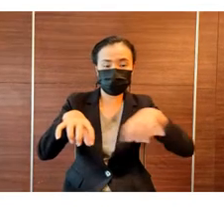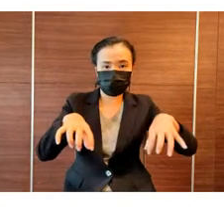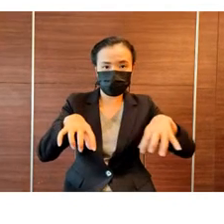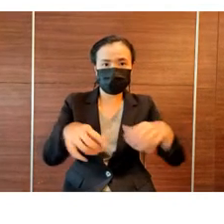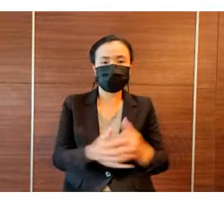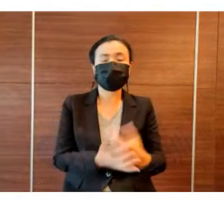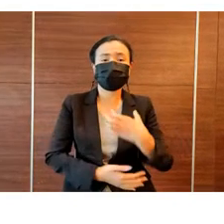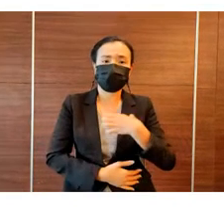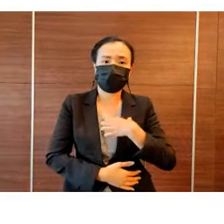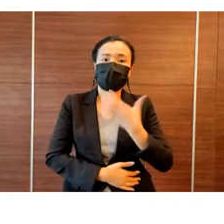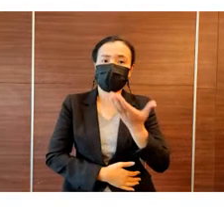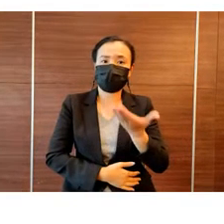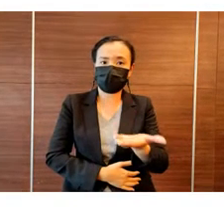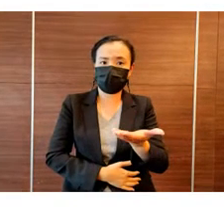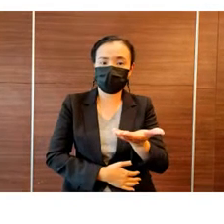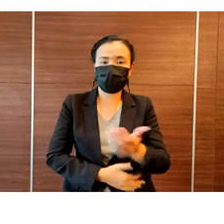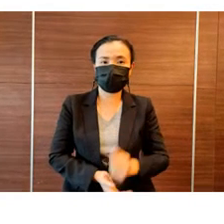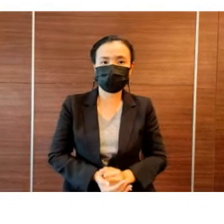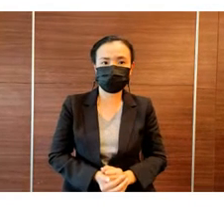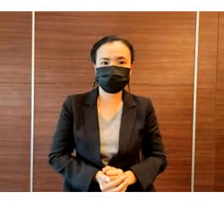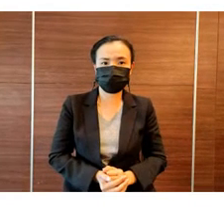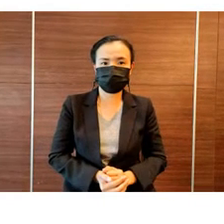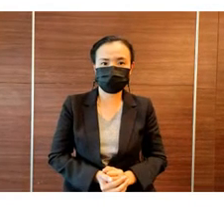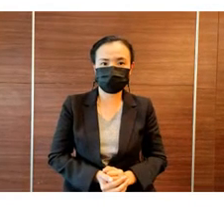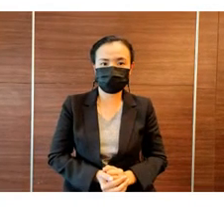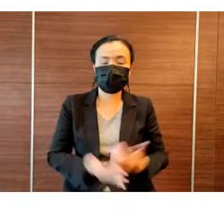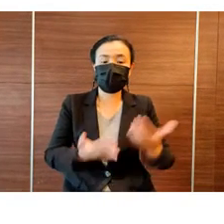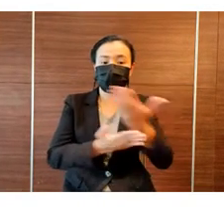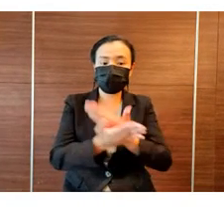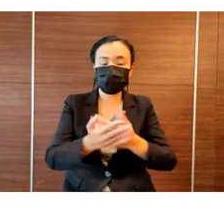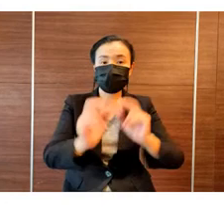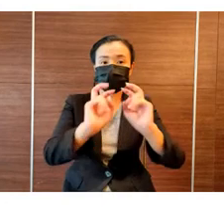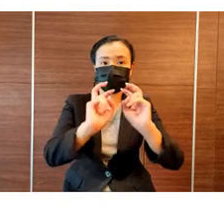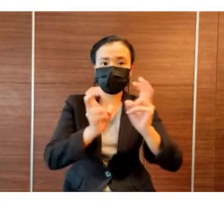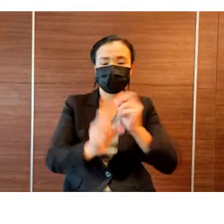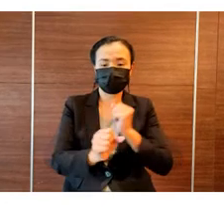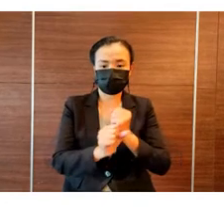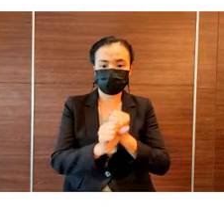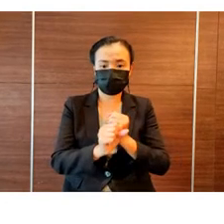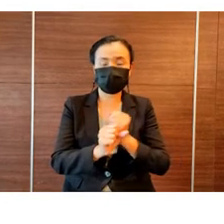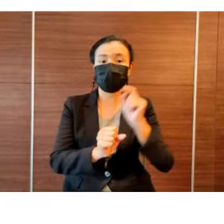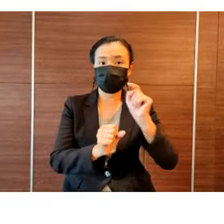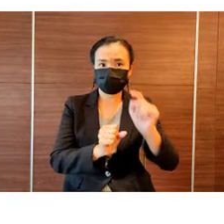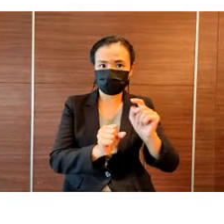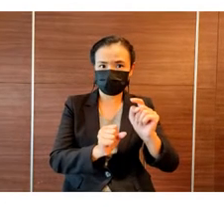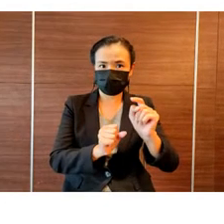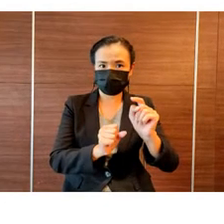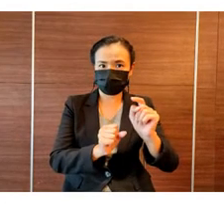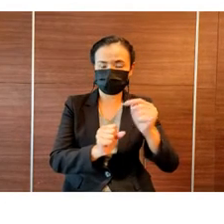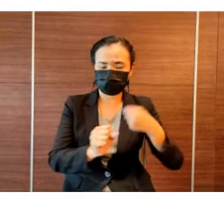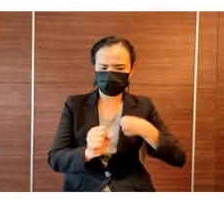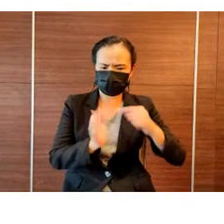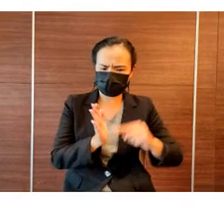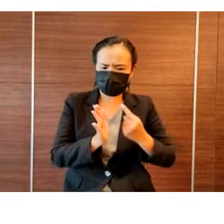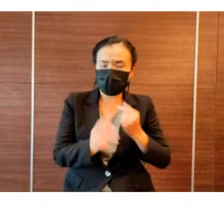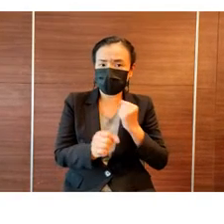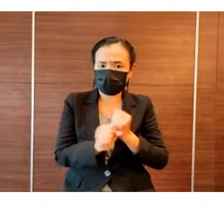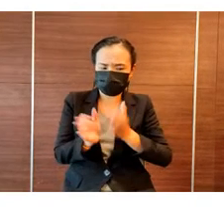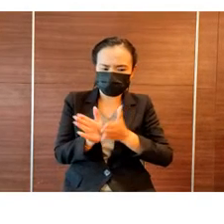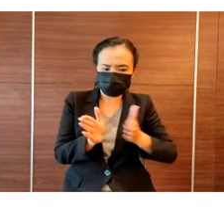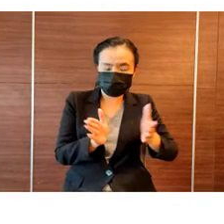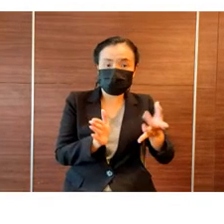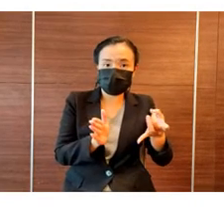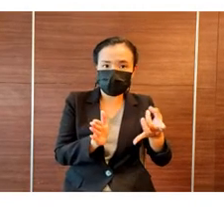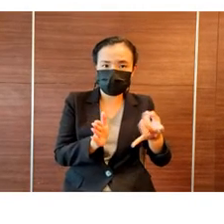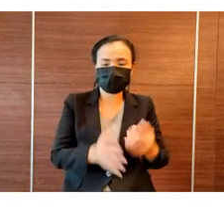จะให้เป็นส่วนหนึ่งในการที่จะให้ไว้เป็นข้อพิจารณาว่าถ้าเราจะทำงานเรื่องนี้เราจะเริ่มต้นกันยังไงบ้างนะคะ